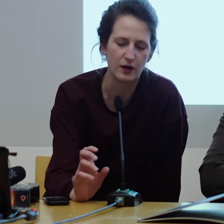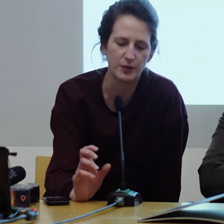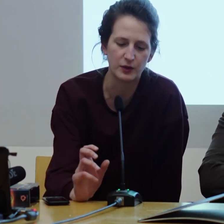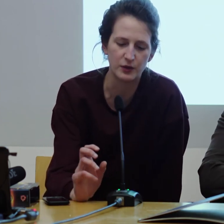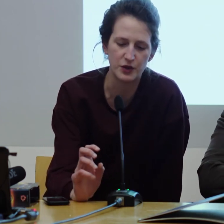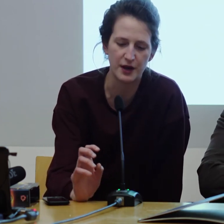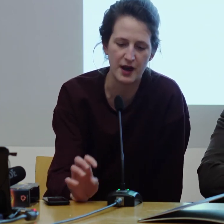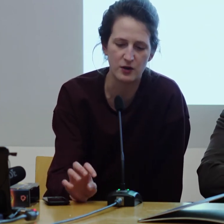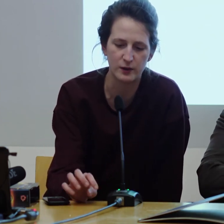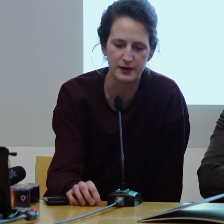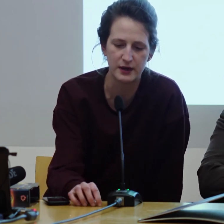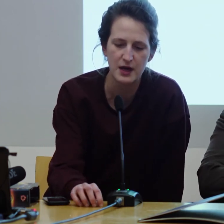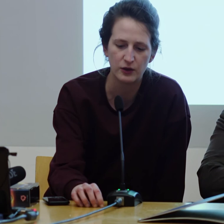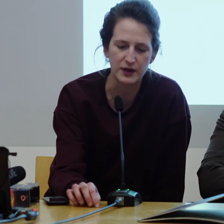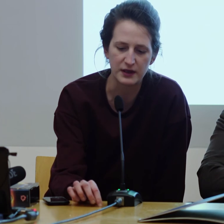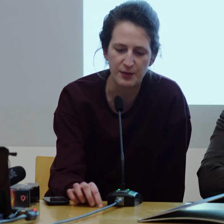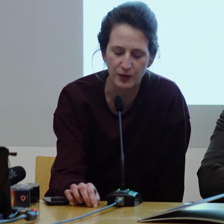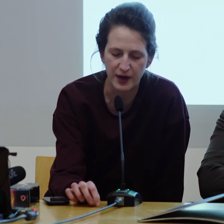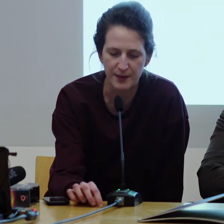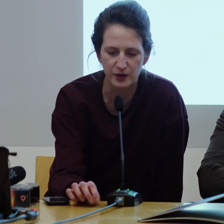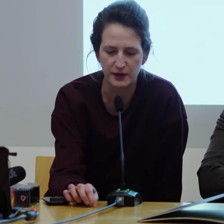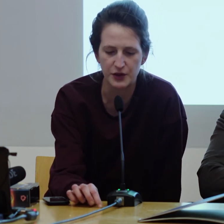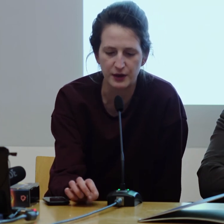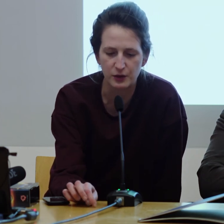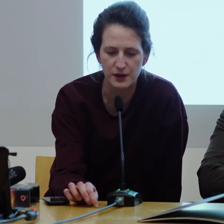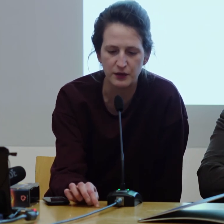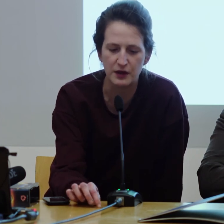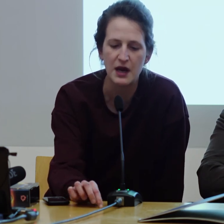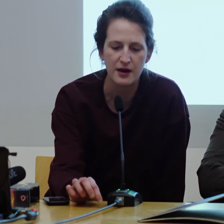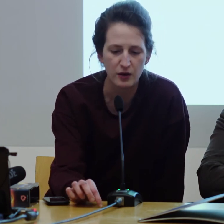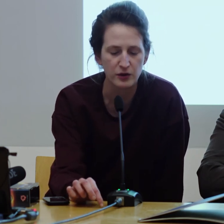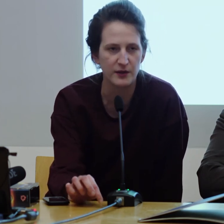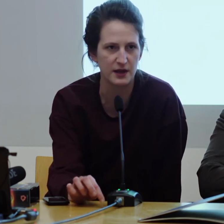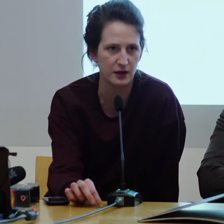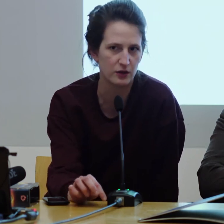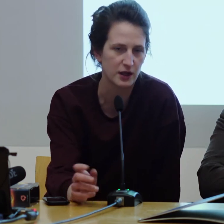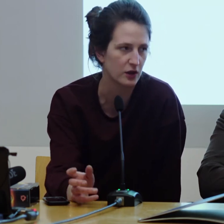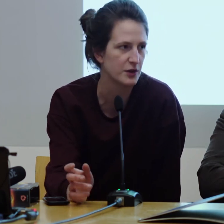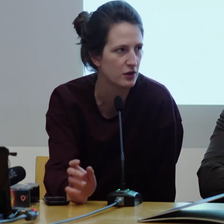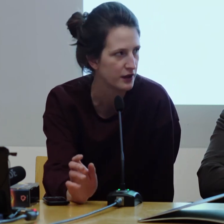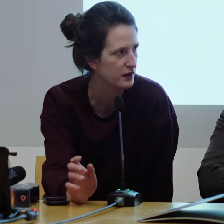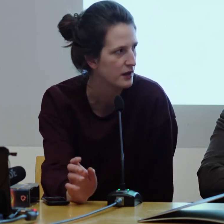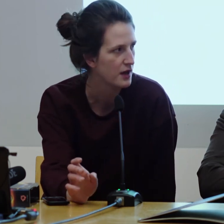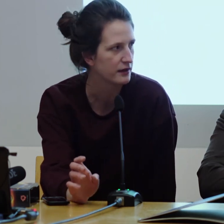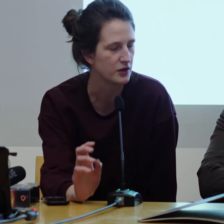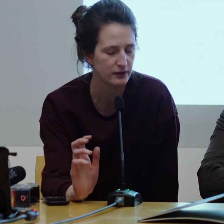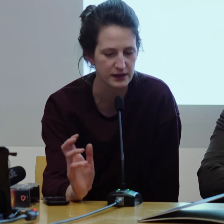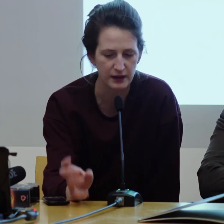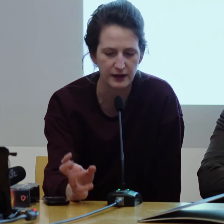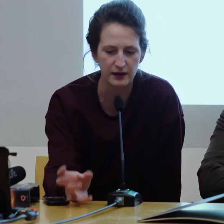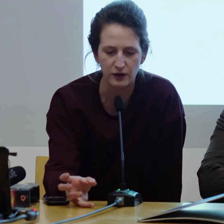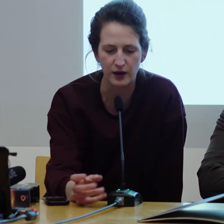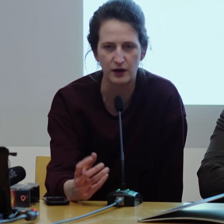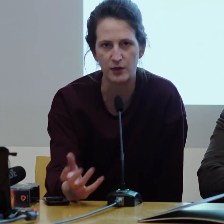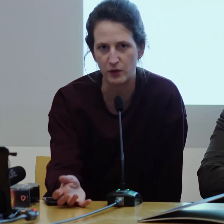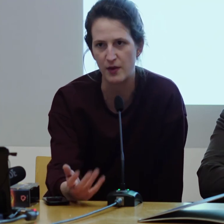hodnotit, protože najednou vlastně to, jestli ten program byl dostatečně inkluzivní, nehodnotím na základě toho třeba, kolik přišlo lidí. Takže vlastně